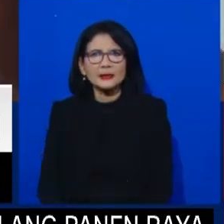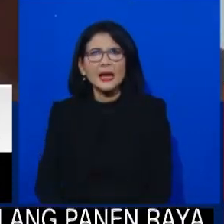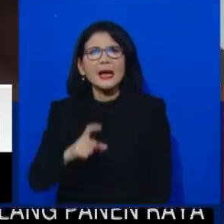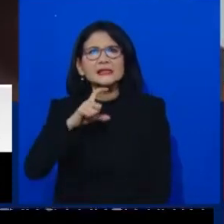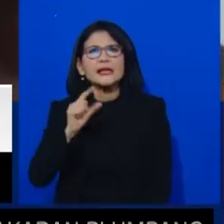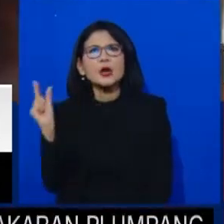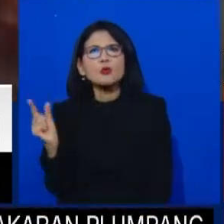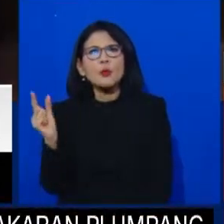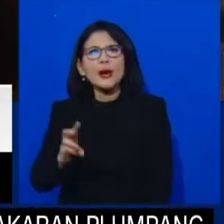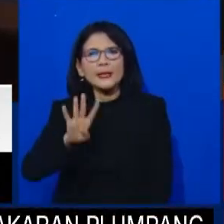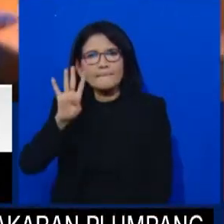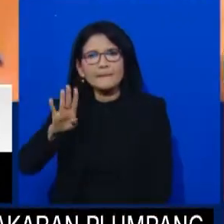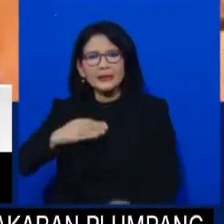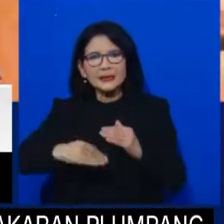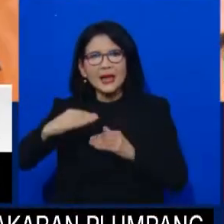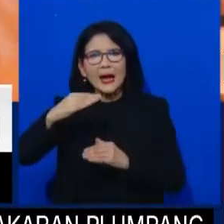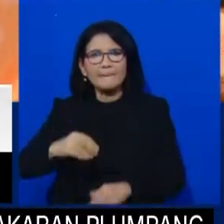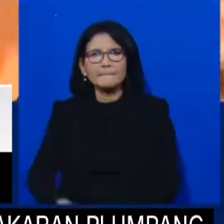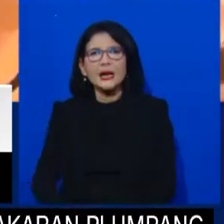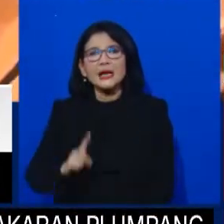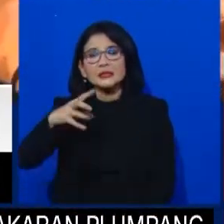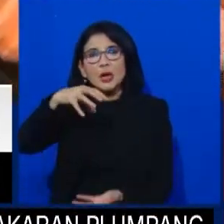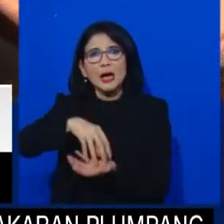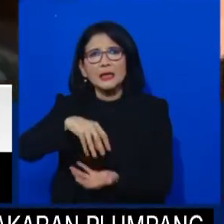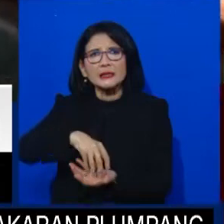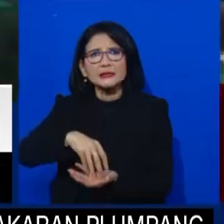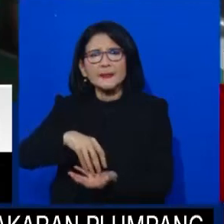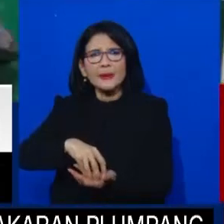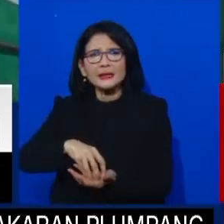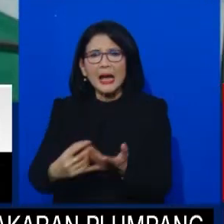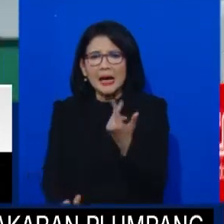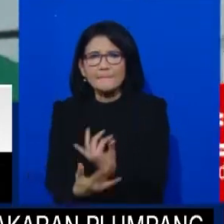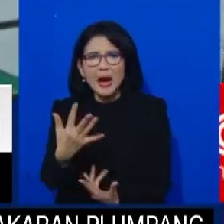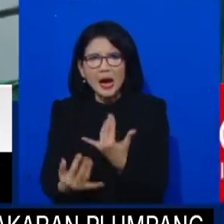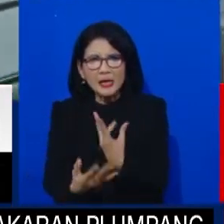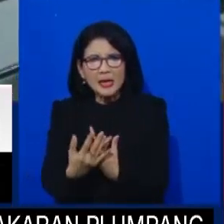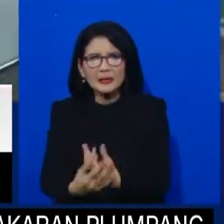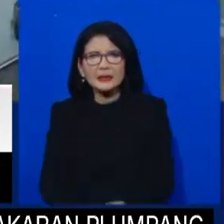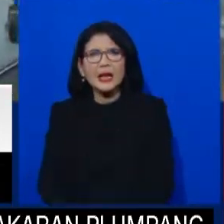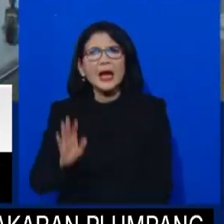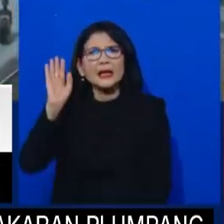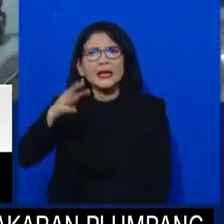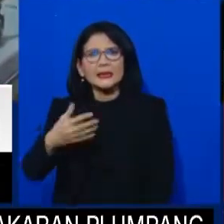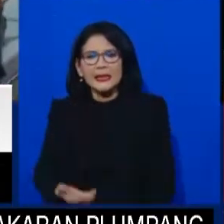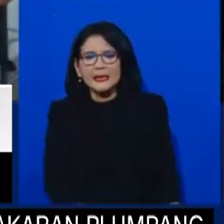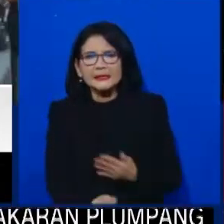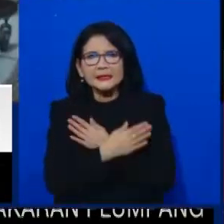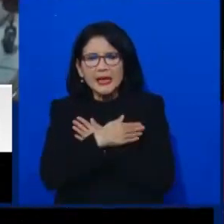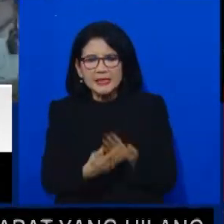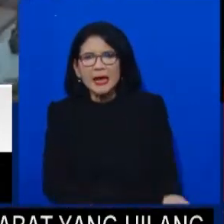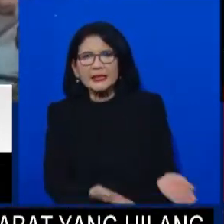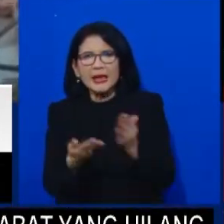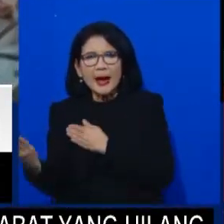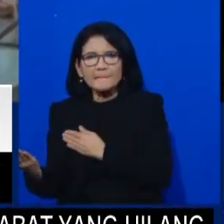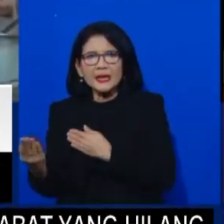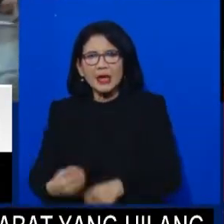4 tahap. Yang pertama dilakukan olah TKP, di mana di dalam olah TKP ini akan diambil jenazah, kemudian dilakukan